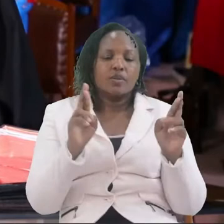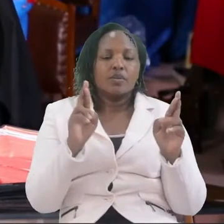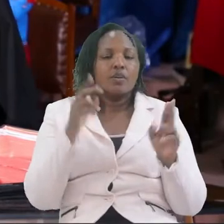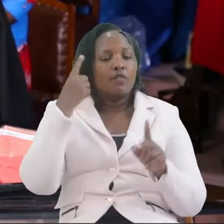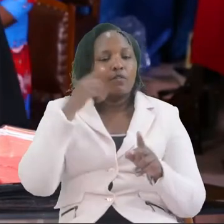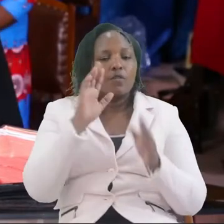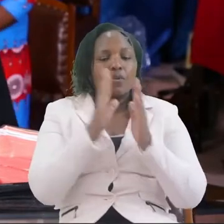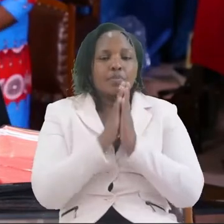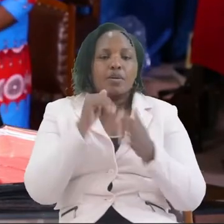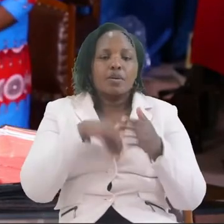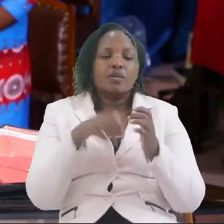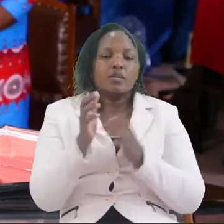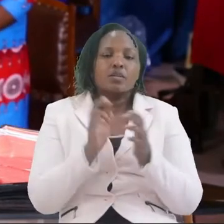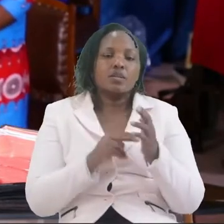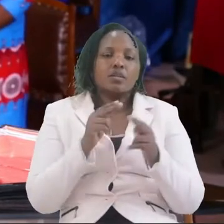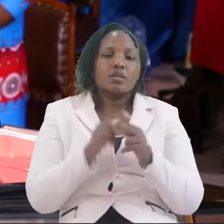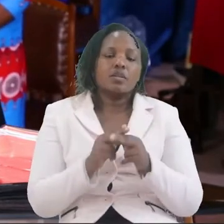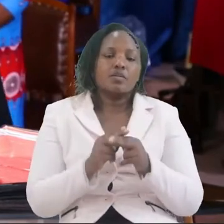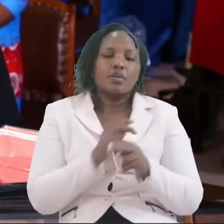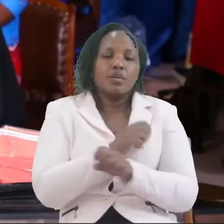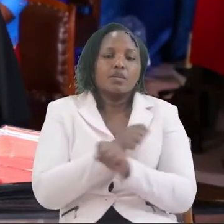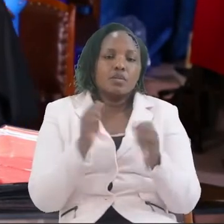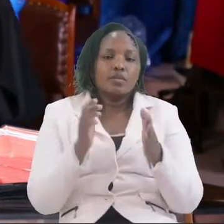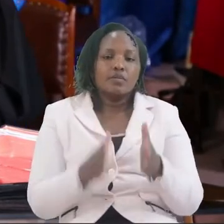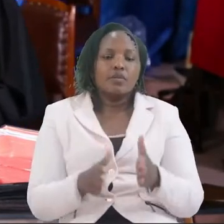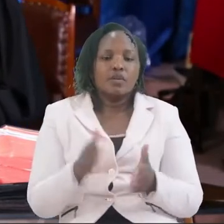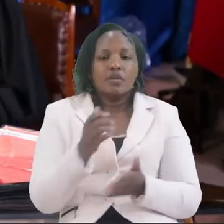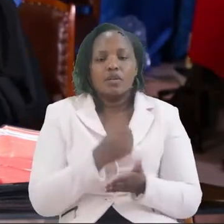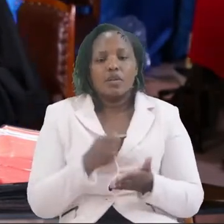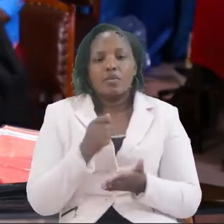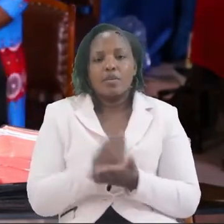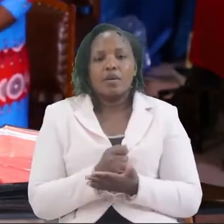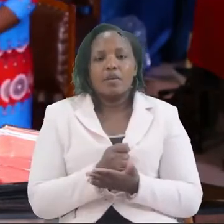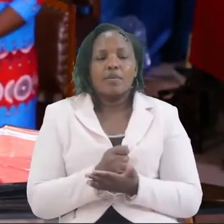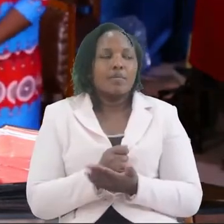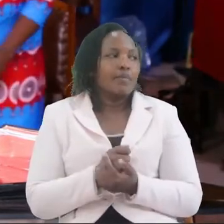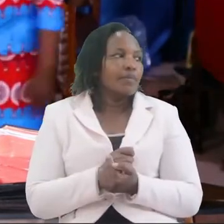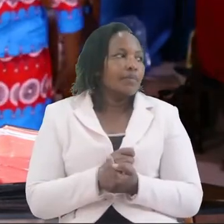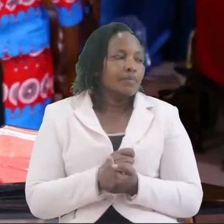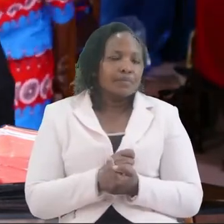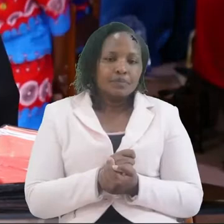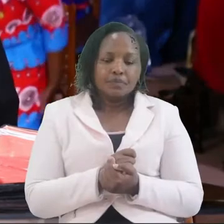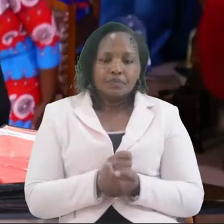sababu tuomba haya katika jina la Yesu Kristo aliye Bwana na mkombozi wetu.